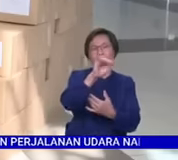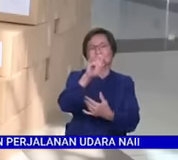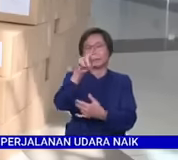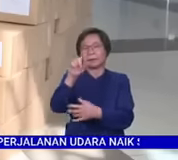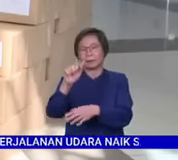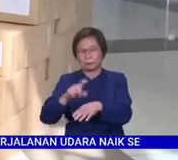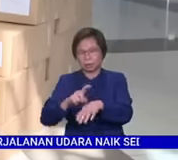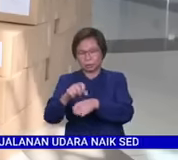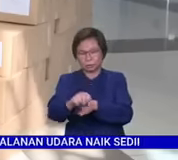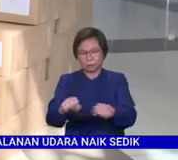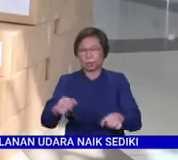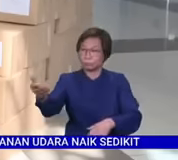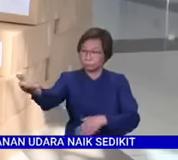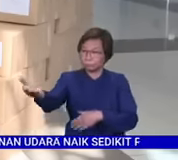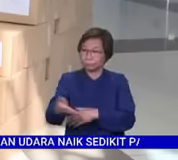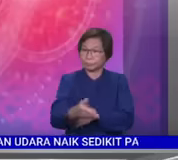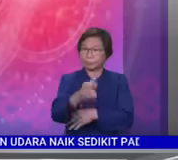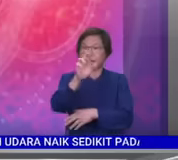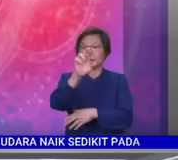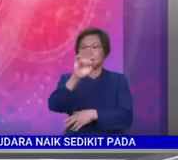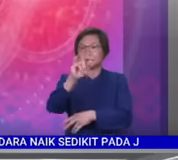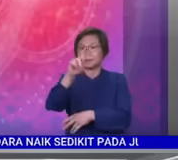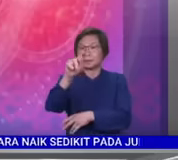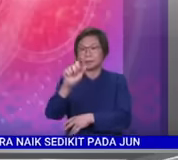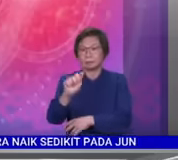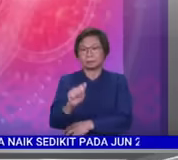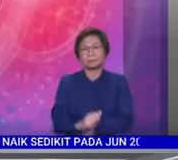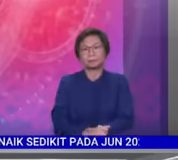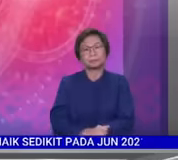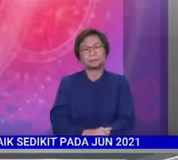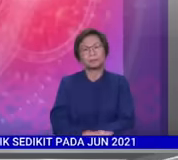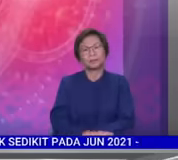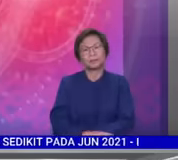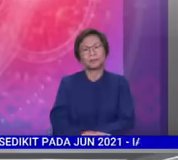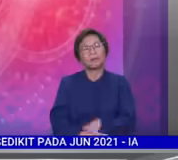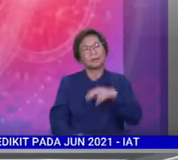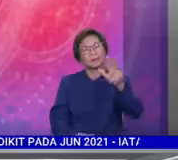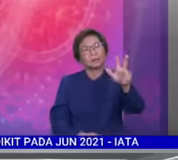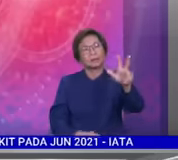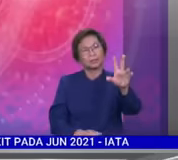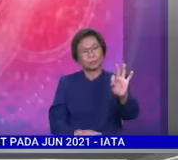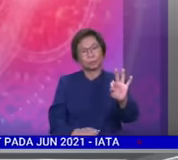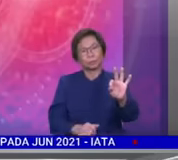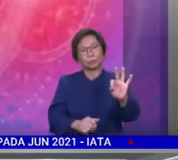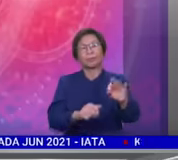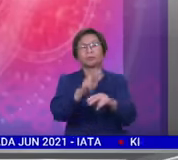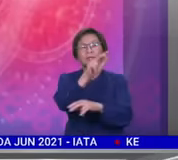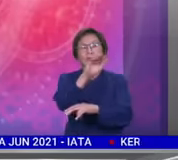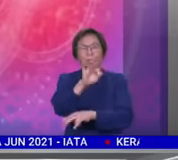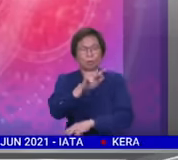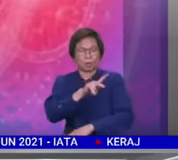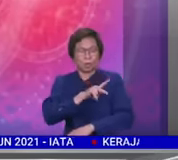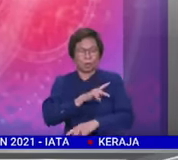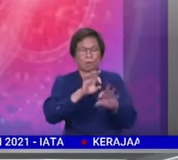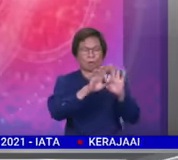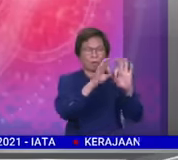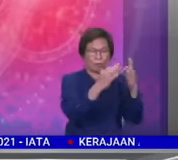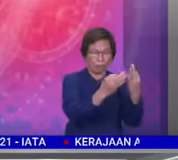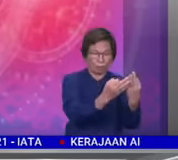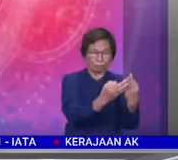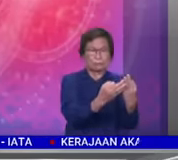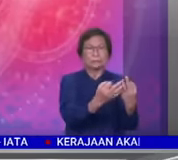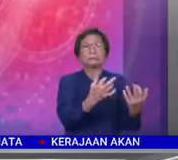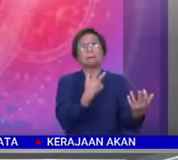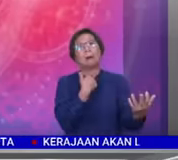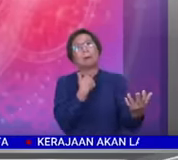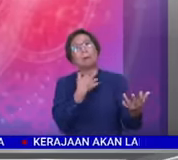Rita di studio silakan Rita Hai Mbak suami 39 ketua isi rumah ke air